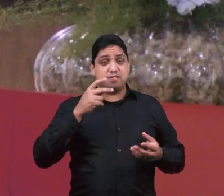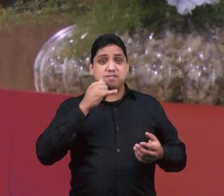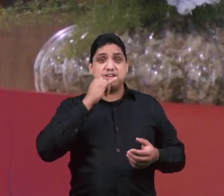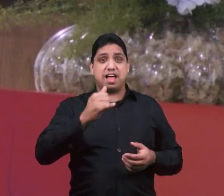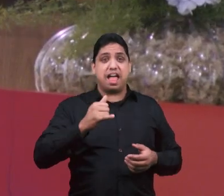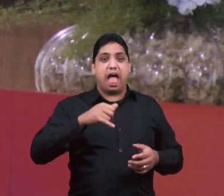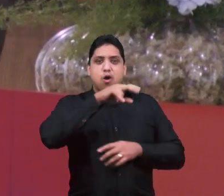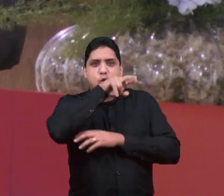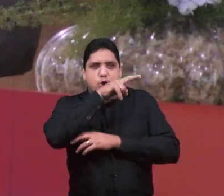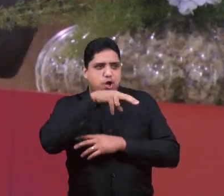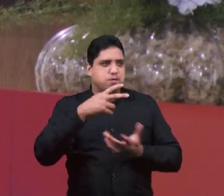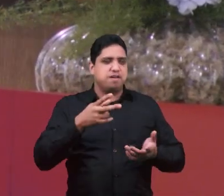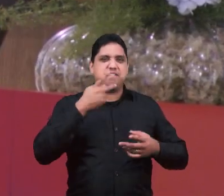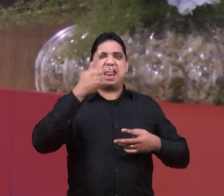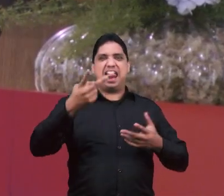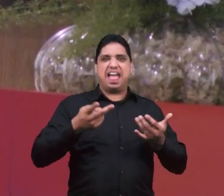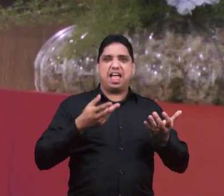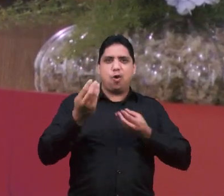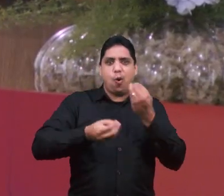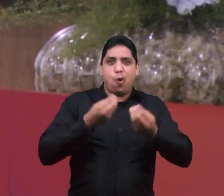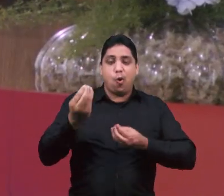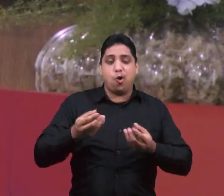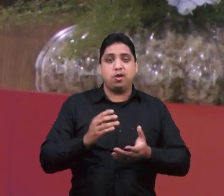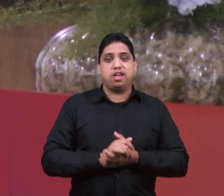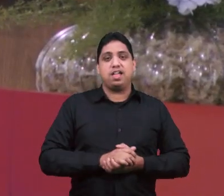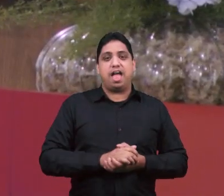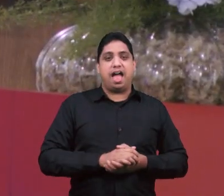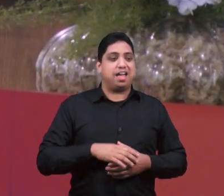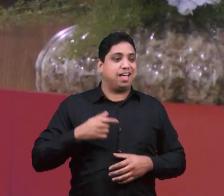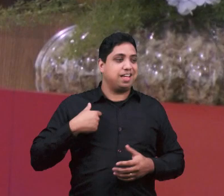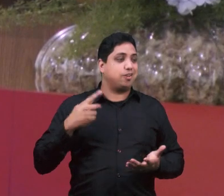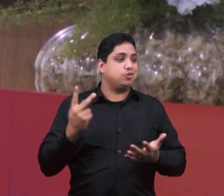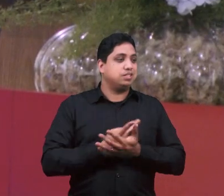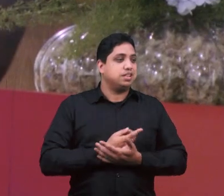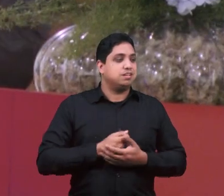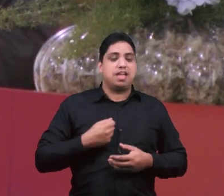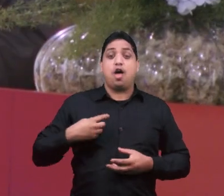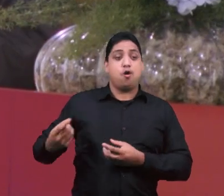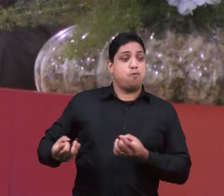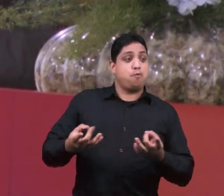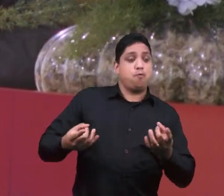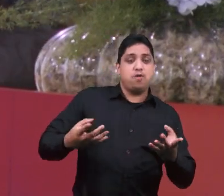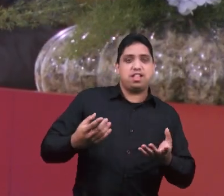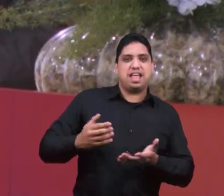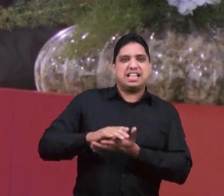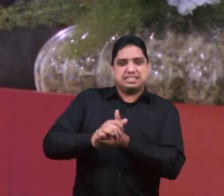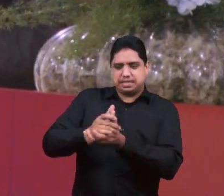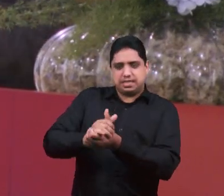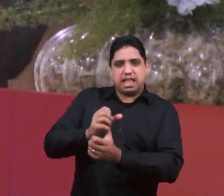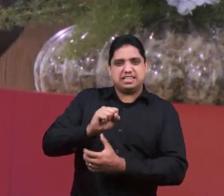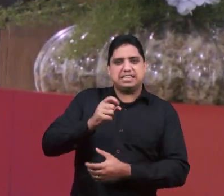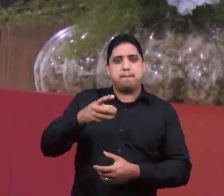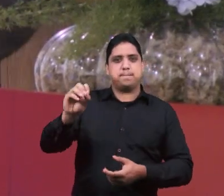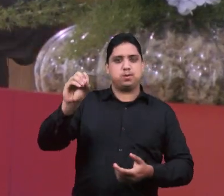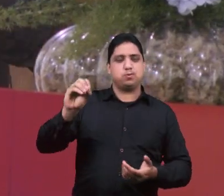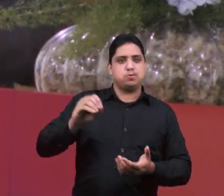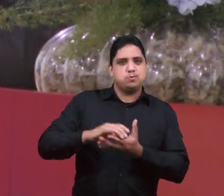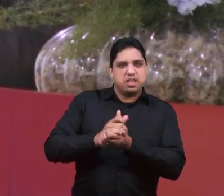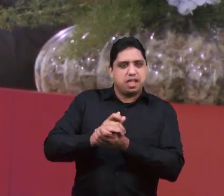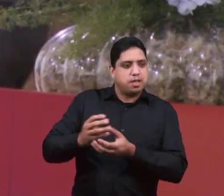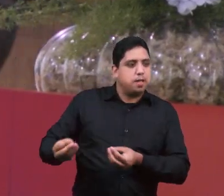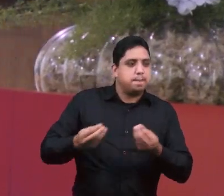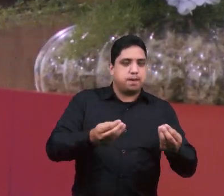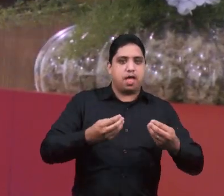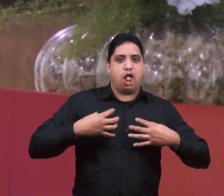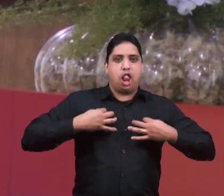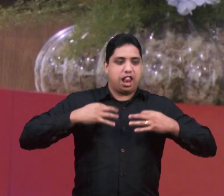et le serpent, il est là, et d'ici peu, il commence à vendre du savon. Au lieu d'enlever